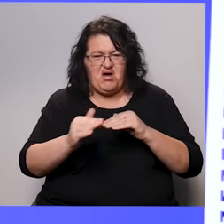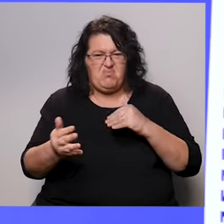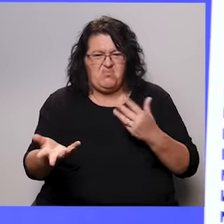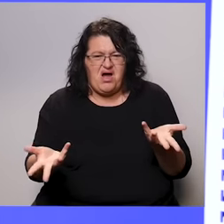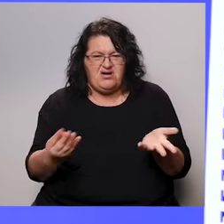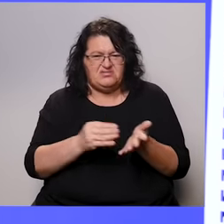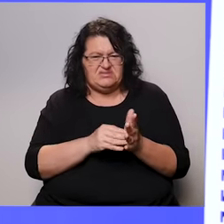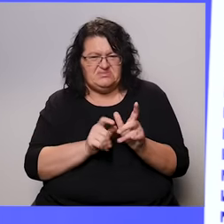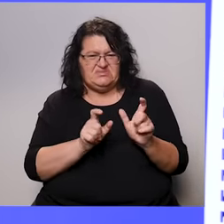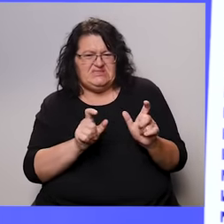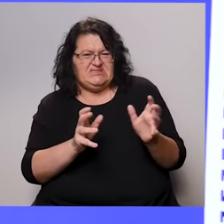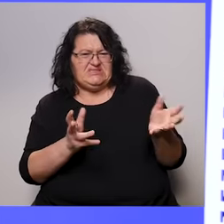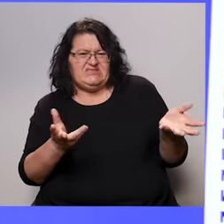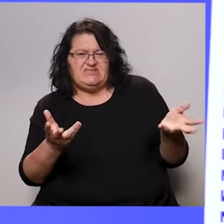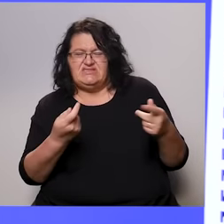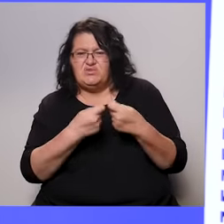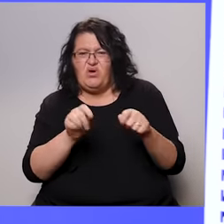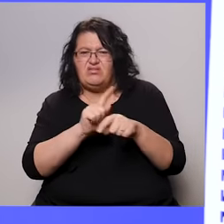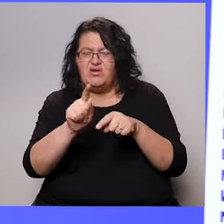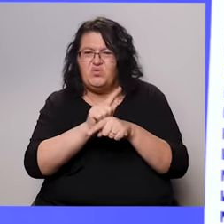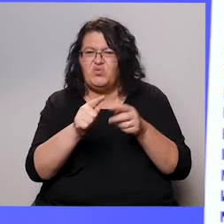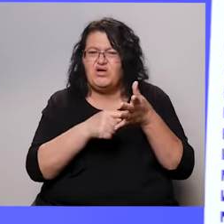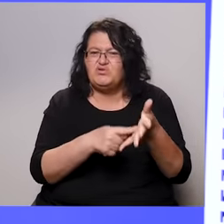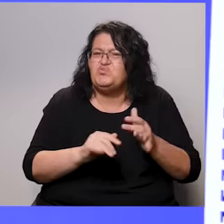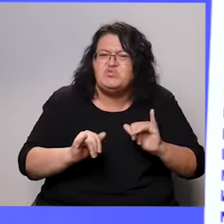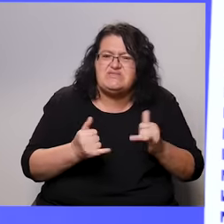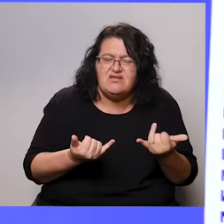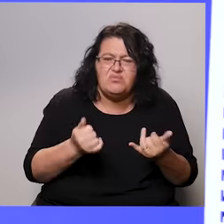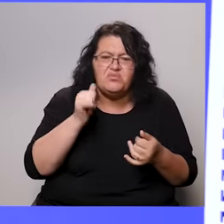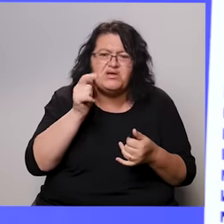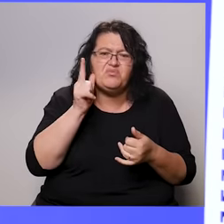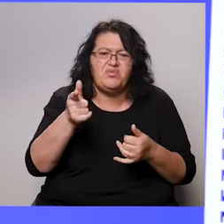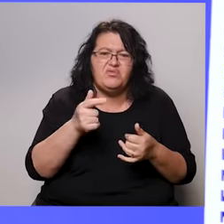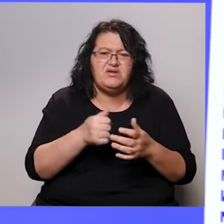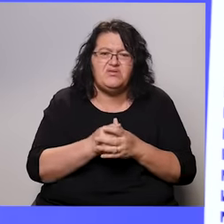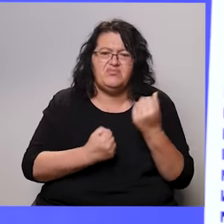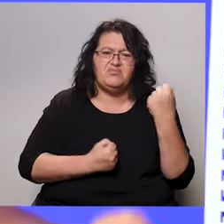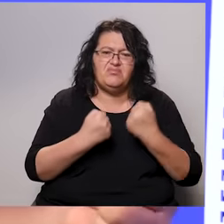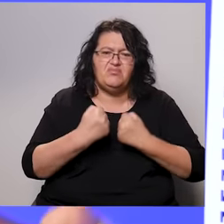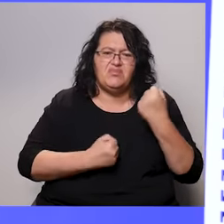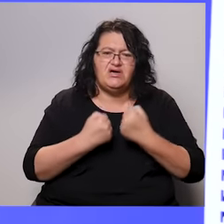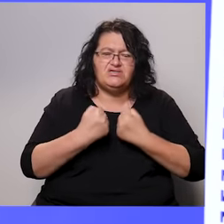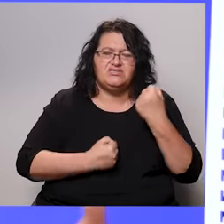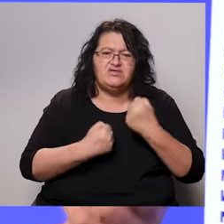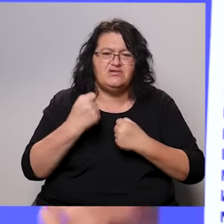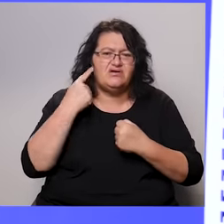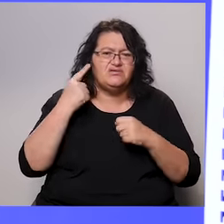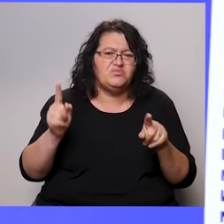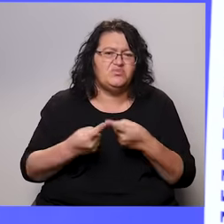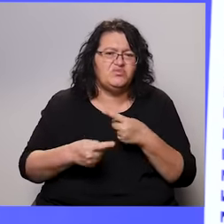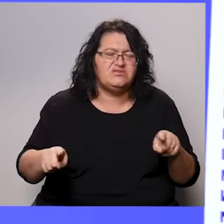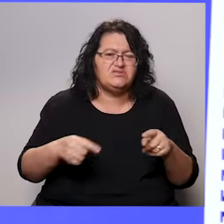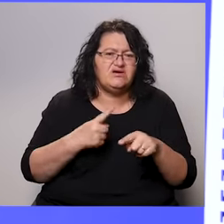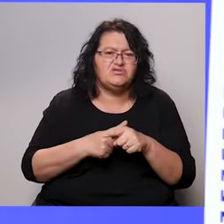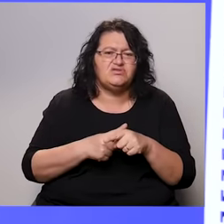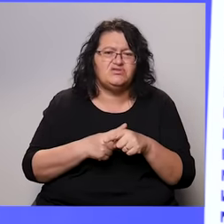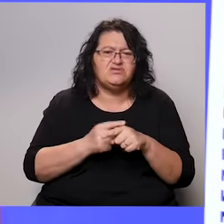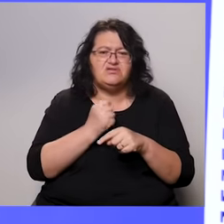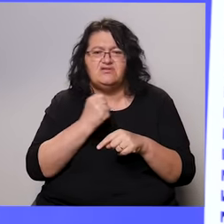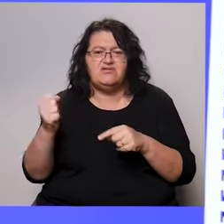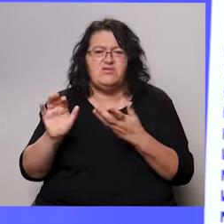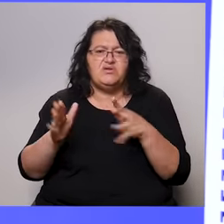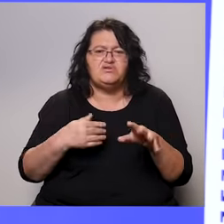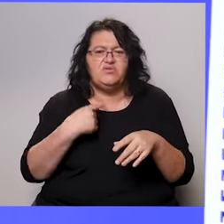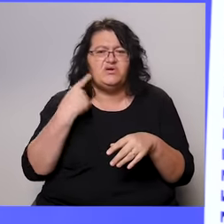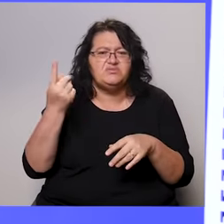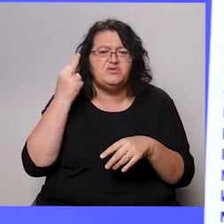oarecum reticent la toată povestea asta. Am zis, ce e cu asta, frate? Mâine, poi mâine mergem pe mașină, conducem, ascultăm o muzică și cel din dreapta începe,